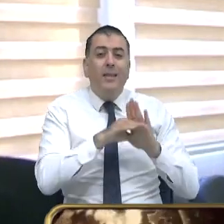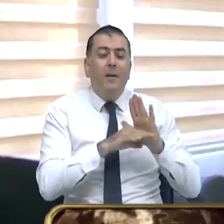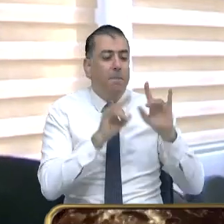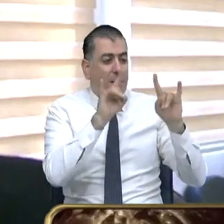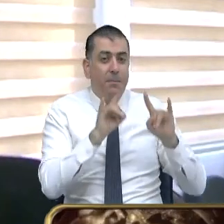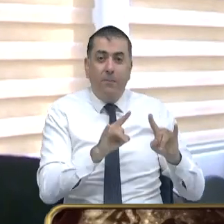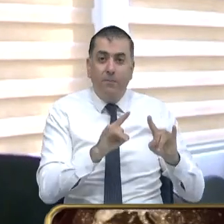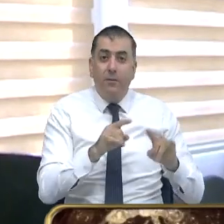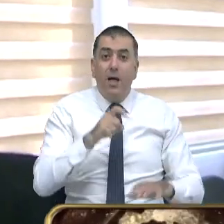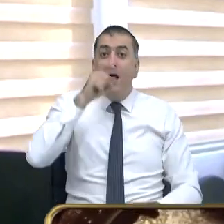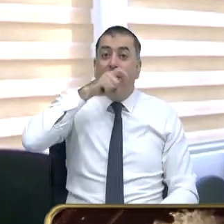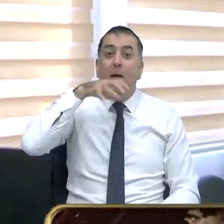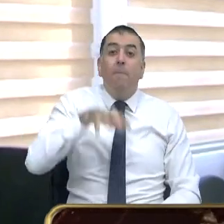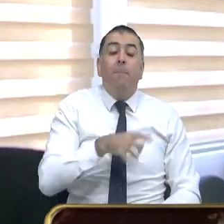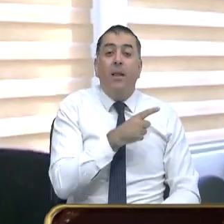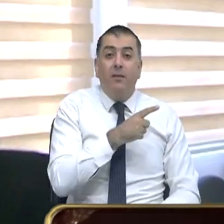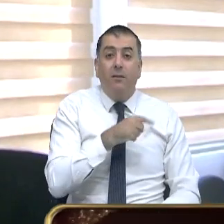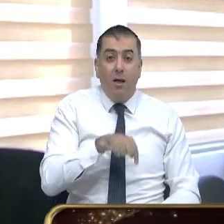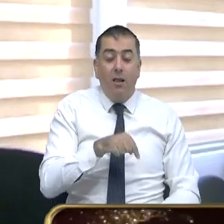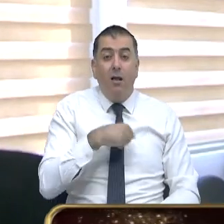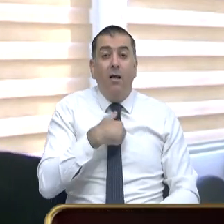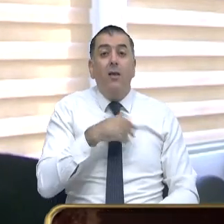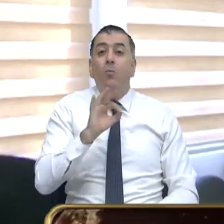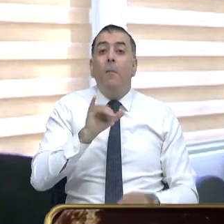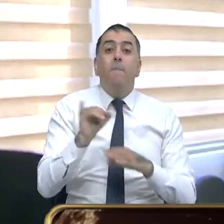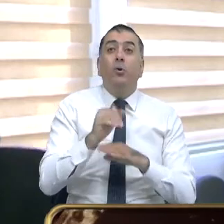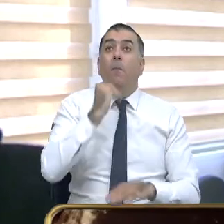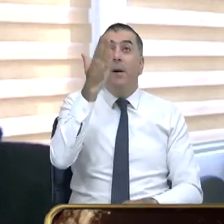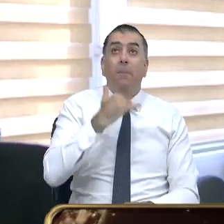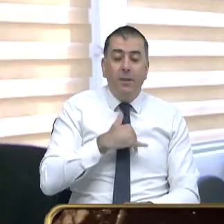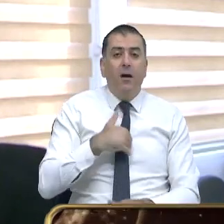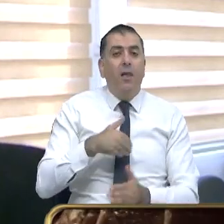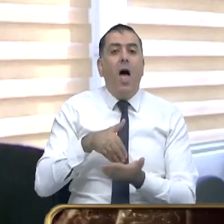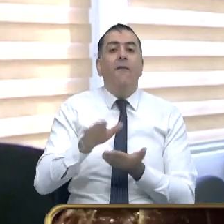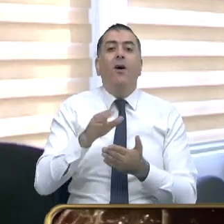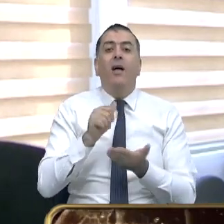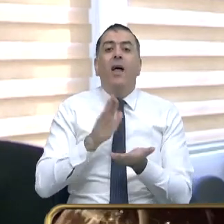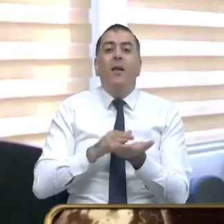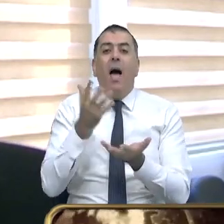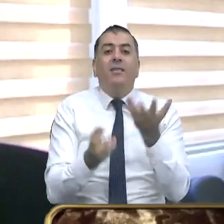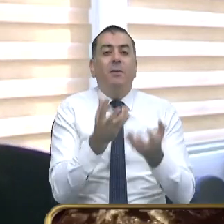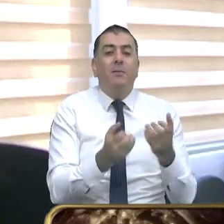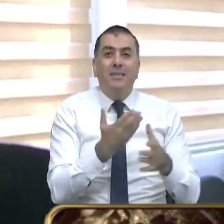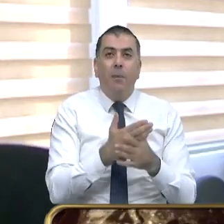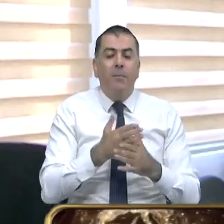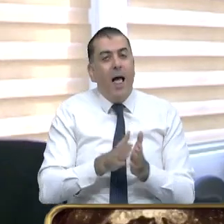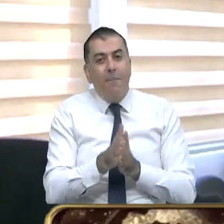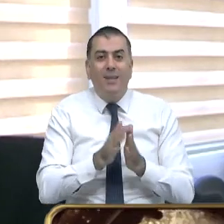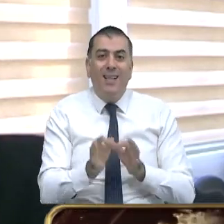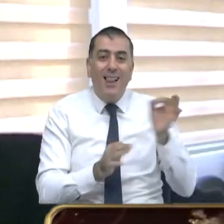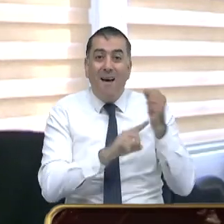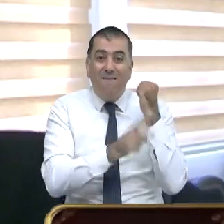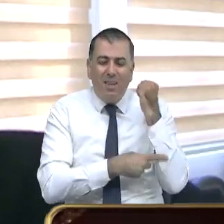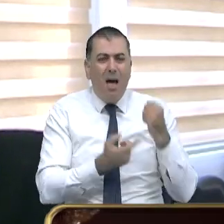وخاصه الطفيله بشكل خاص باعفاءات كثيره المنطقه الصناعيه والان الامر في عهده المستثمرين وايضا في عهده ابناء